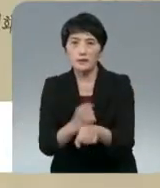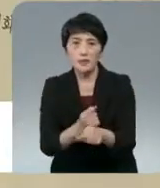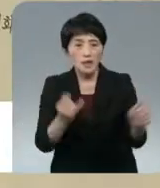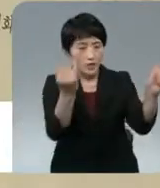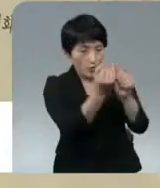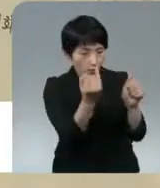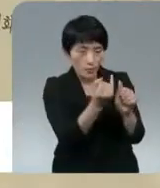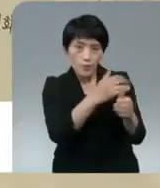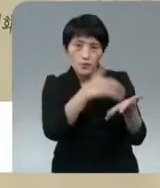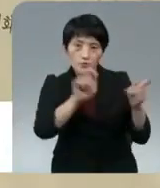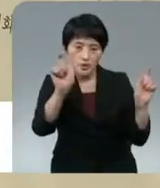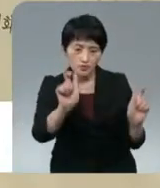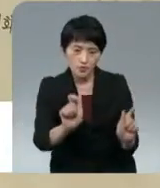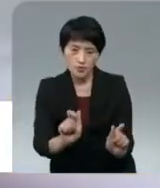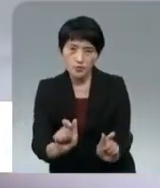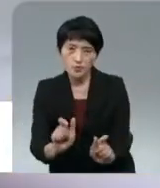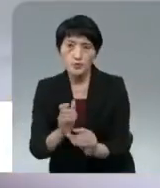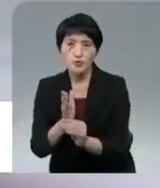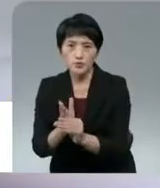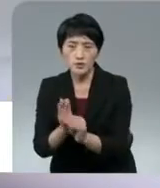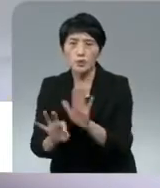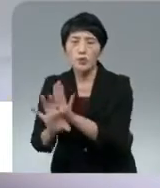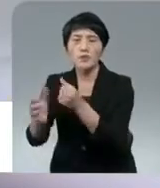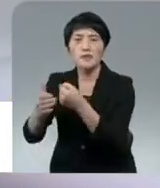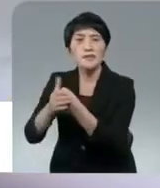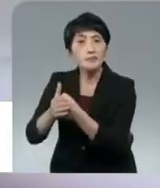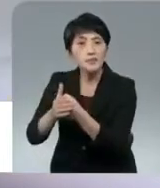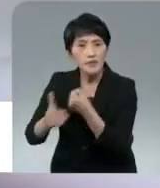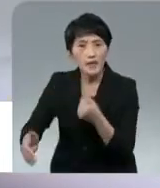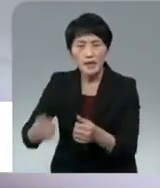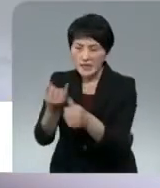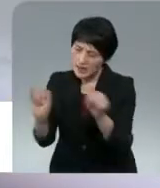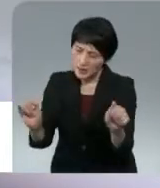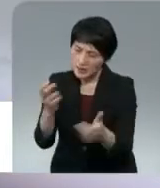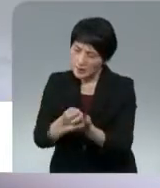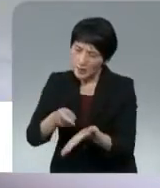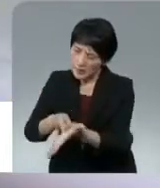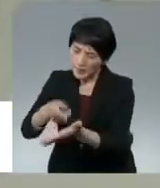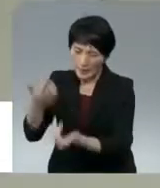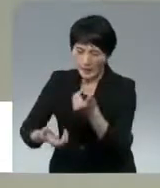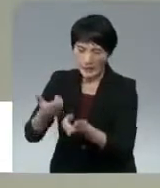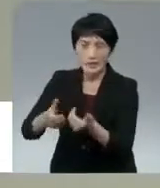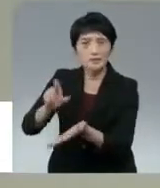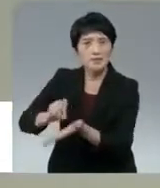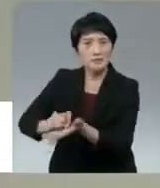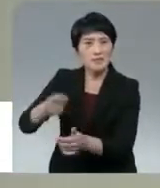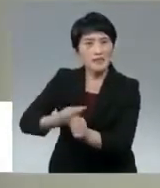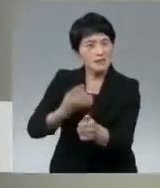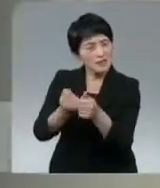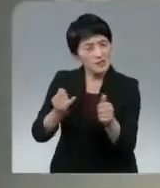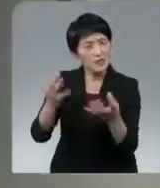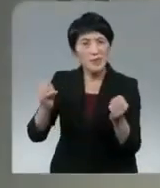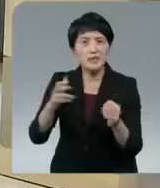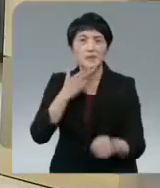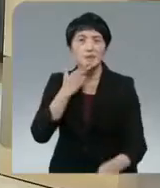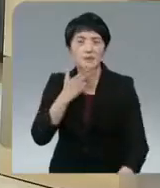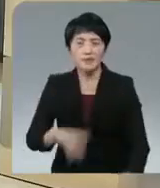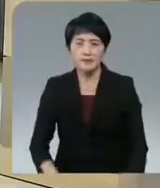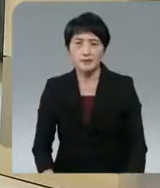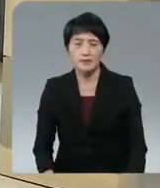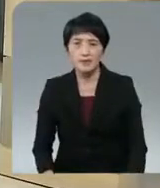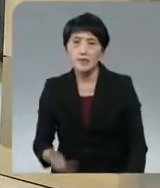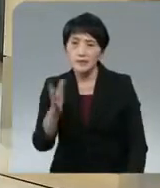với một năm trước số cặp vợ chồng ly hôn trong năm ngoái giảm 4,5 phần trăm so với một năm trước xu hướng giảm hai năm liên tiếp